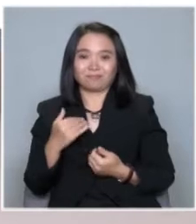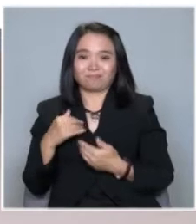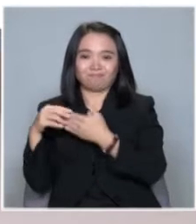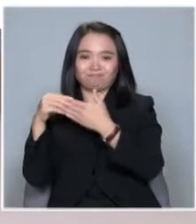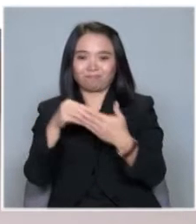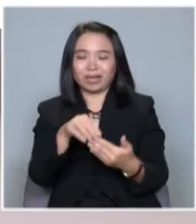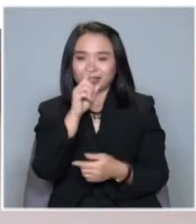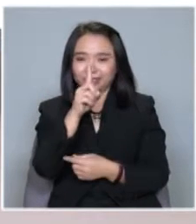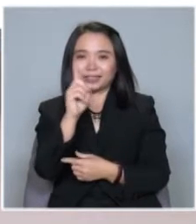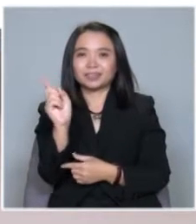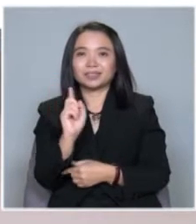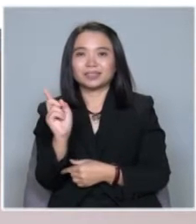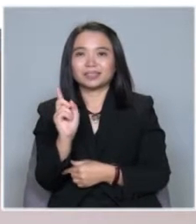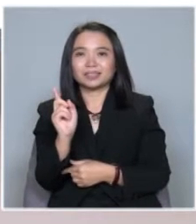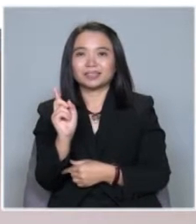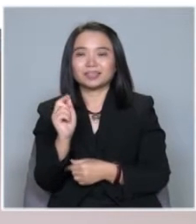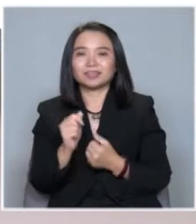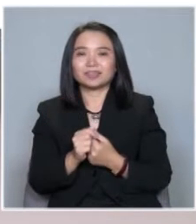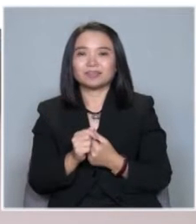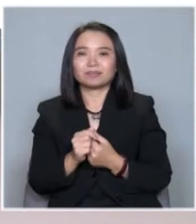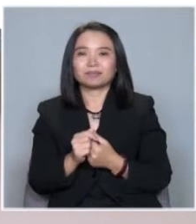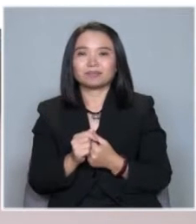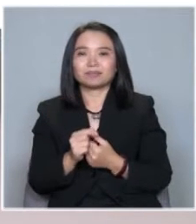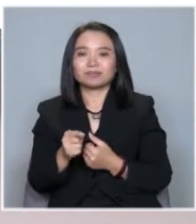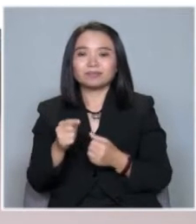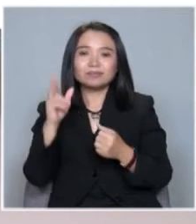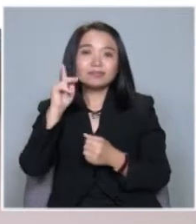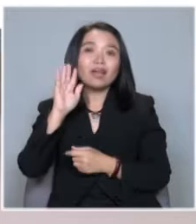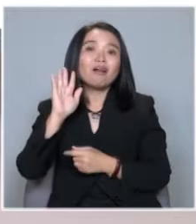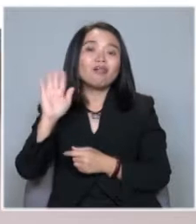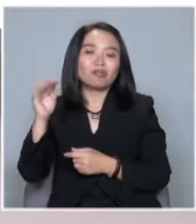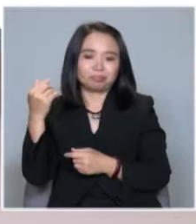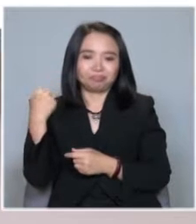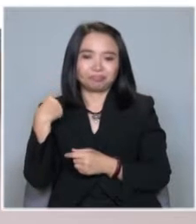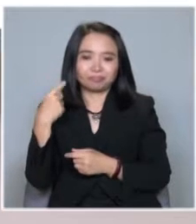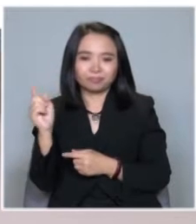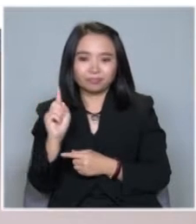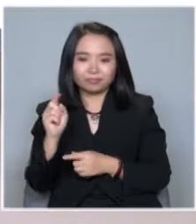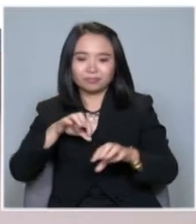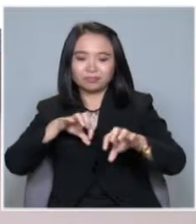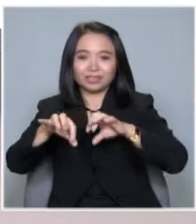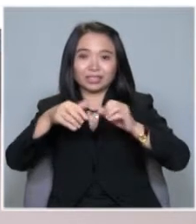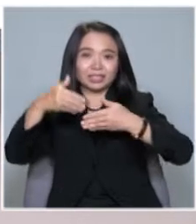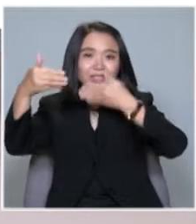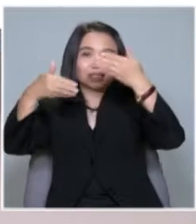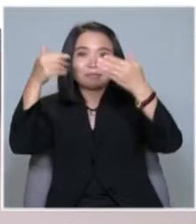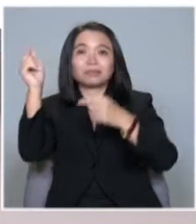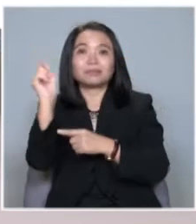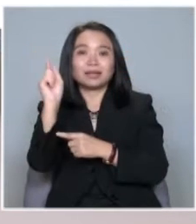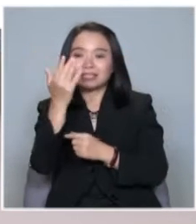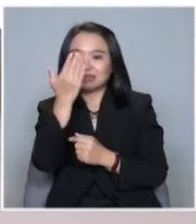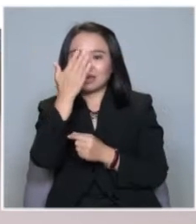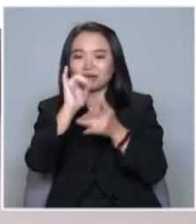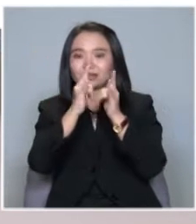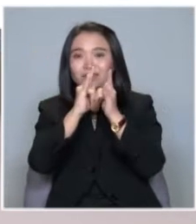าวอีกที่หนึ่งดีกว่าครับเพราะว่าทางด้านของคุณดารวรรณขันติวงศ์ผู้สื่อข่าวของเราเขาบอกว่ามีการจัดงานใหญ่ครับที่บริเวณหน้าเซ็นทรั